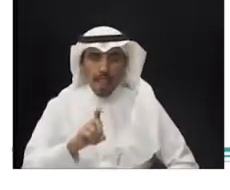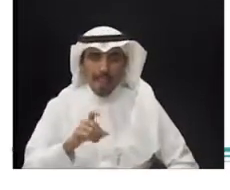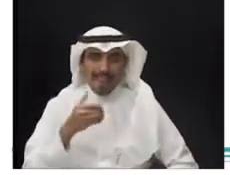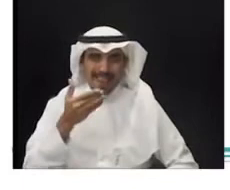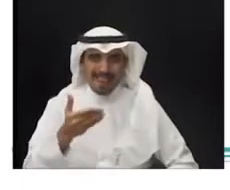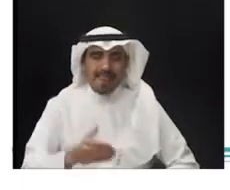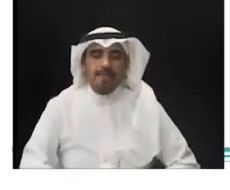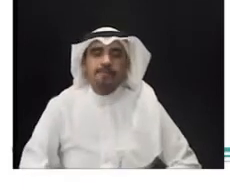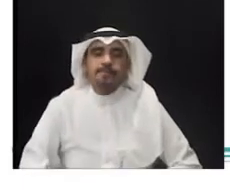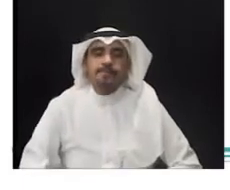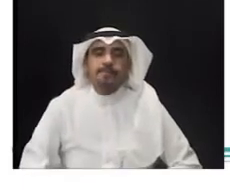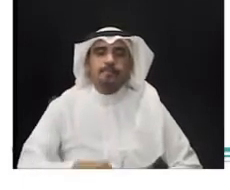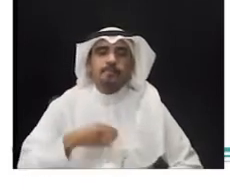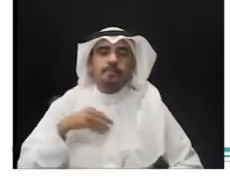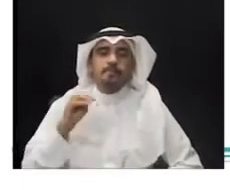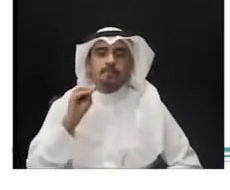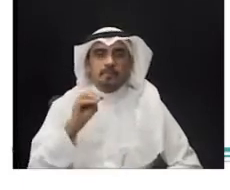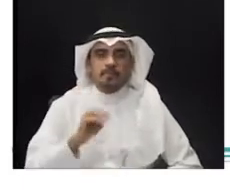السؤال الذي يليه نضع